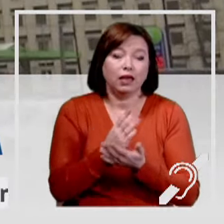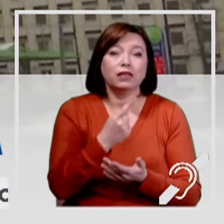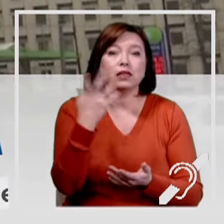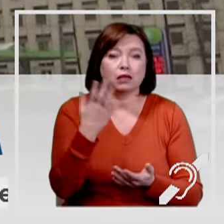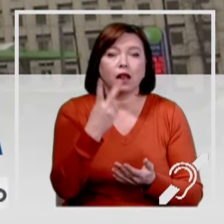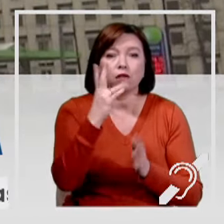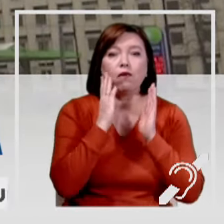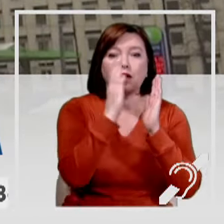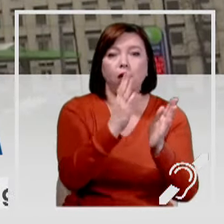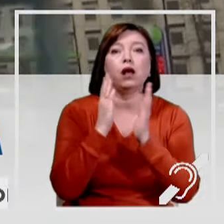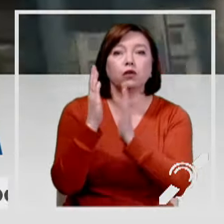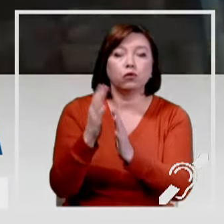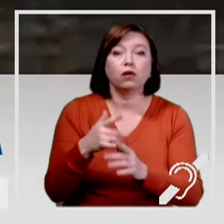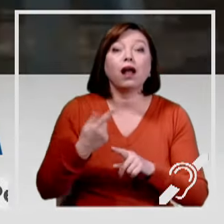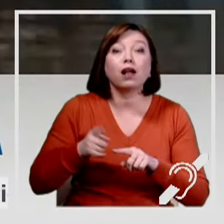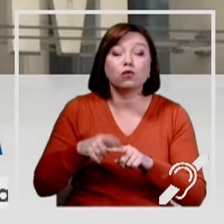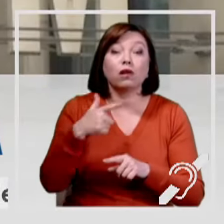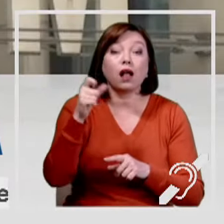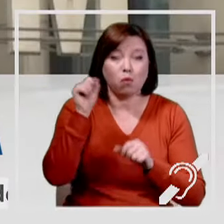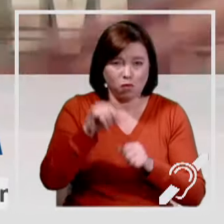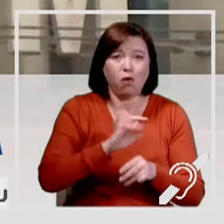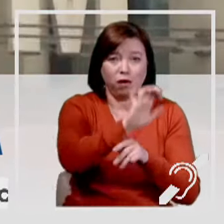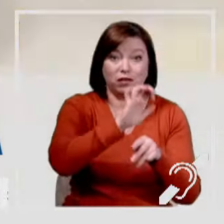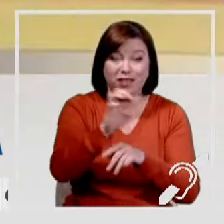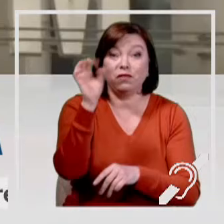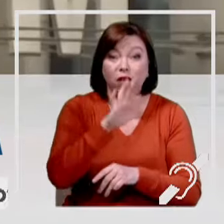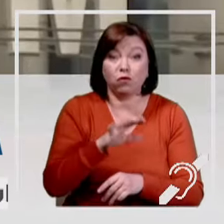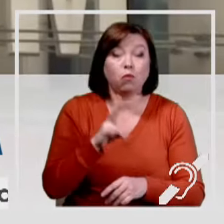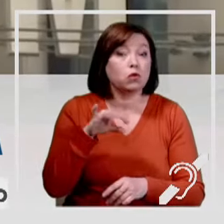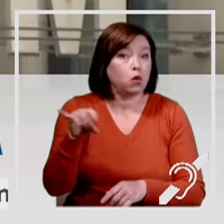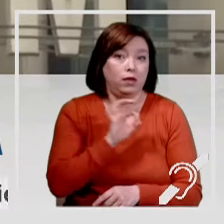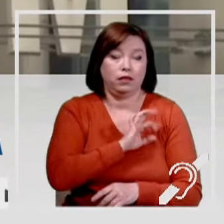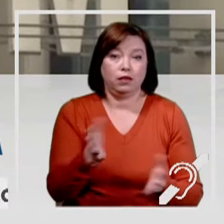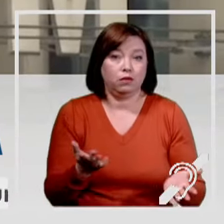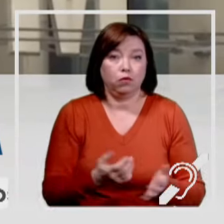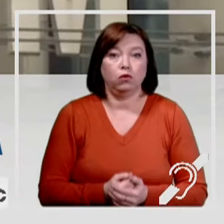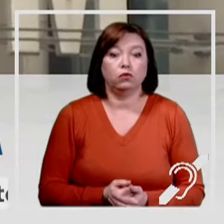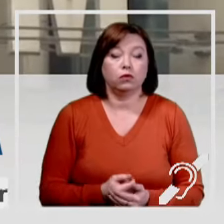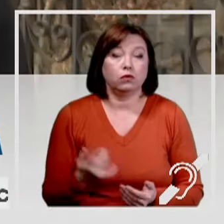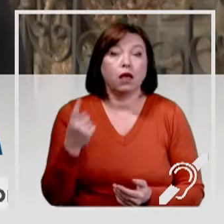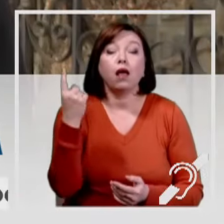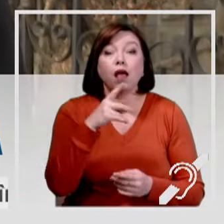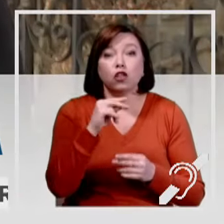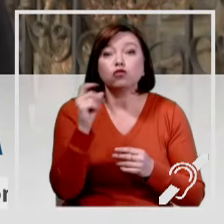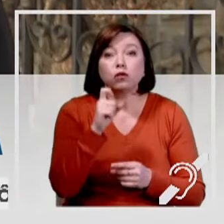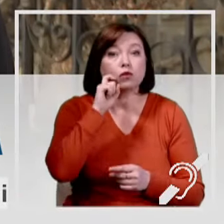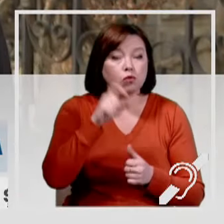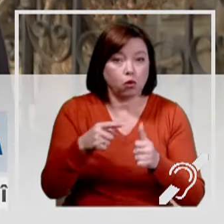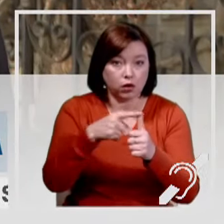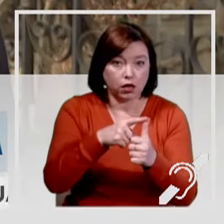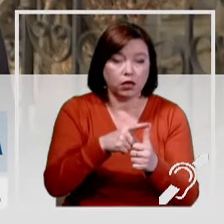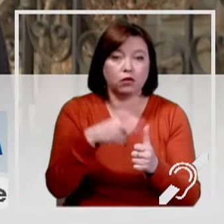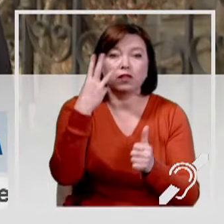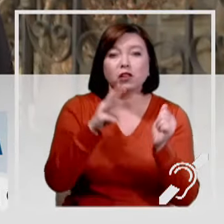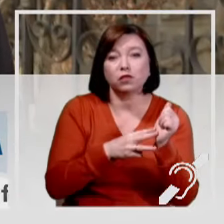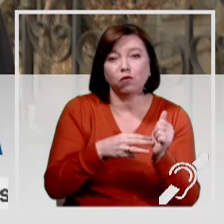două coridoare prin care Gazprom poate exporta gaz în Uniunea Europeană, și asta foarte ușor se verifică. Deci prin Ucraina se transportă 38-40